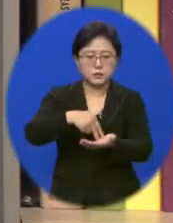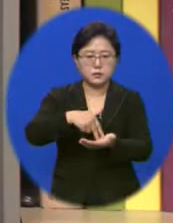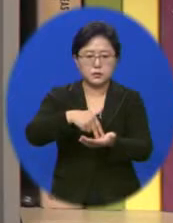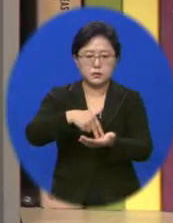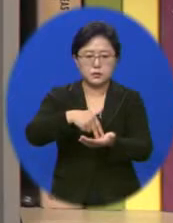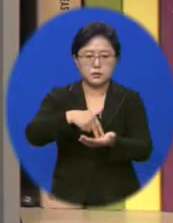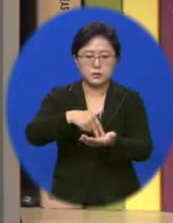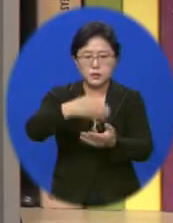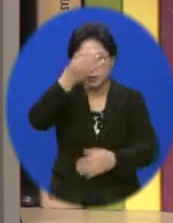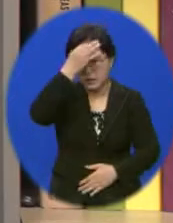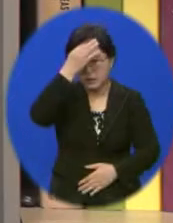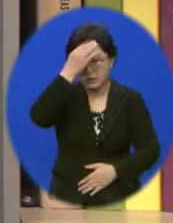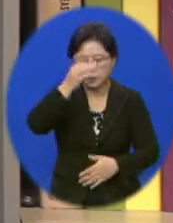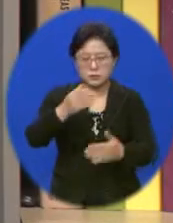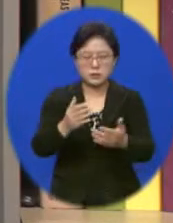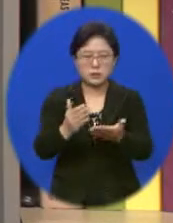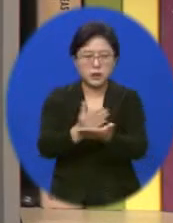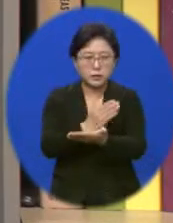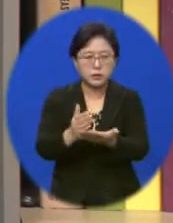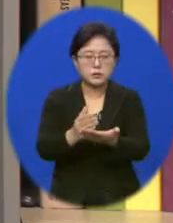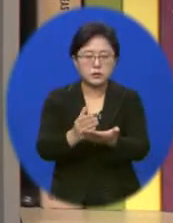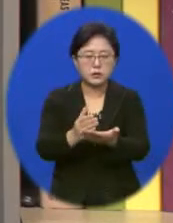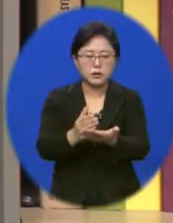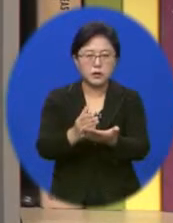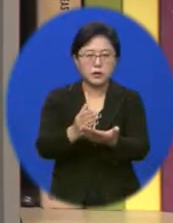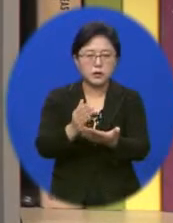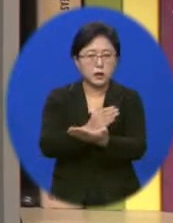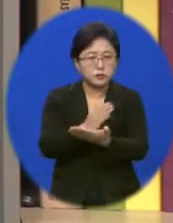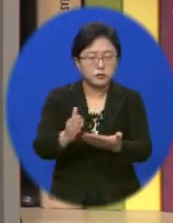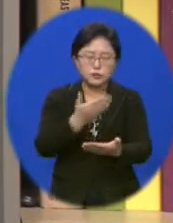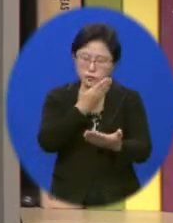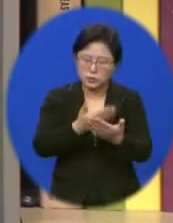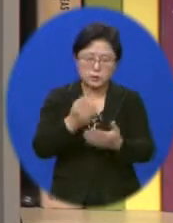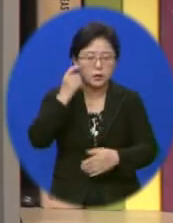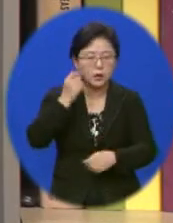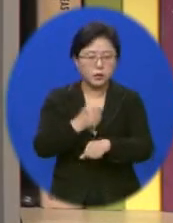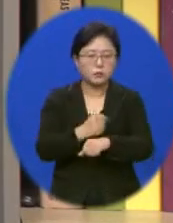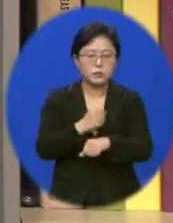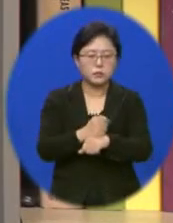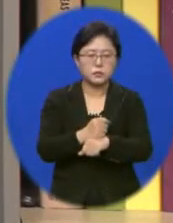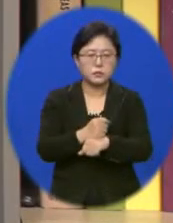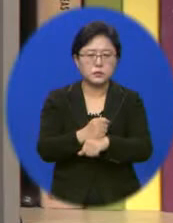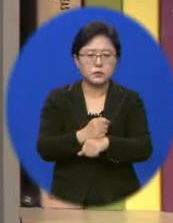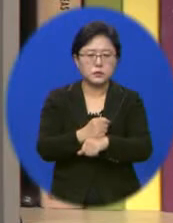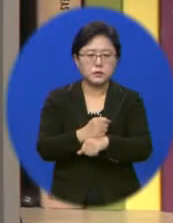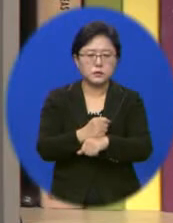이런 기능들을 분산 배치하는 것이 꼭 필요하다 하는 생각을 합니다. 이것은 그